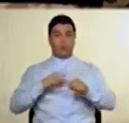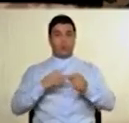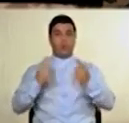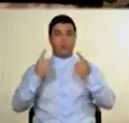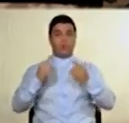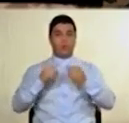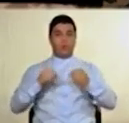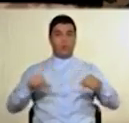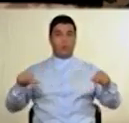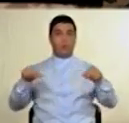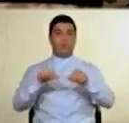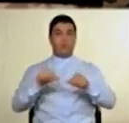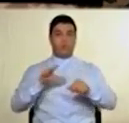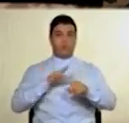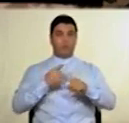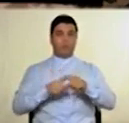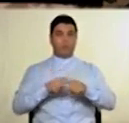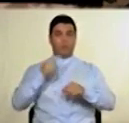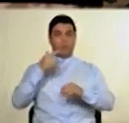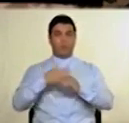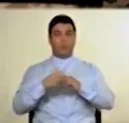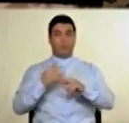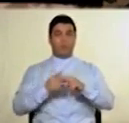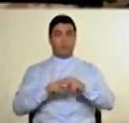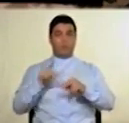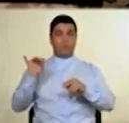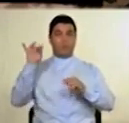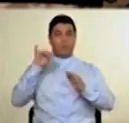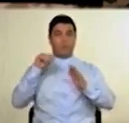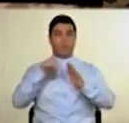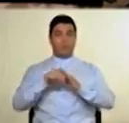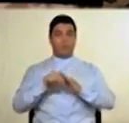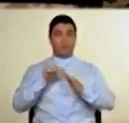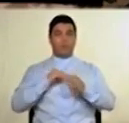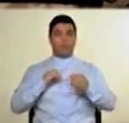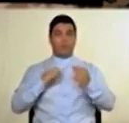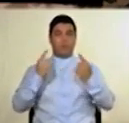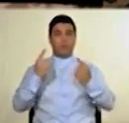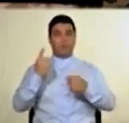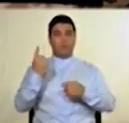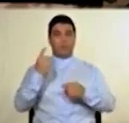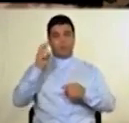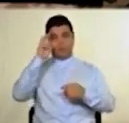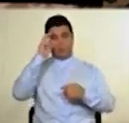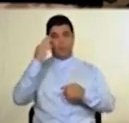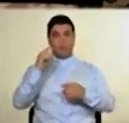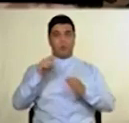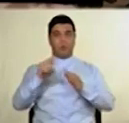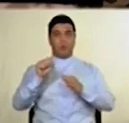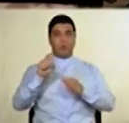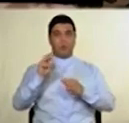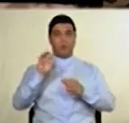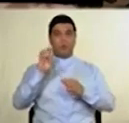yirik hududga ega bo'lgan davlatni tushunar edik. Aynan ana shu tarixdagi eng yirik birinchi davlat bu Ahamoniylar davlati